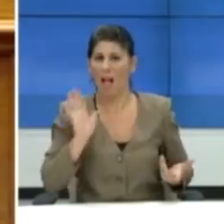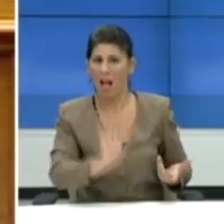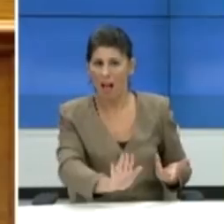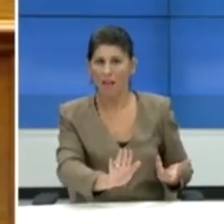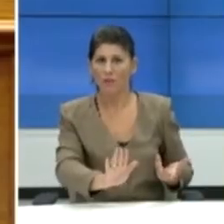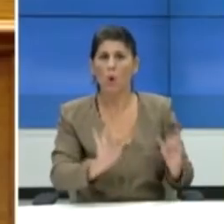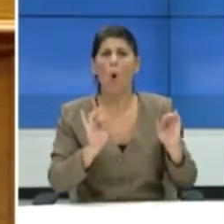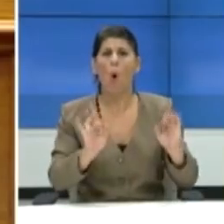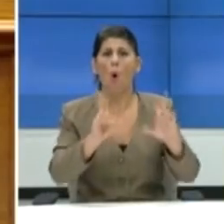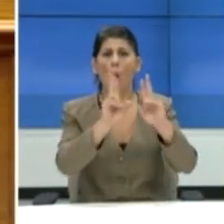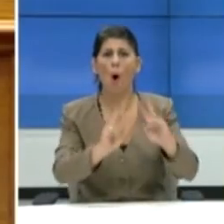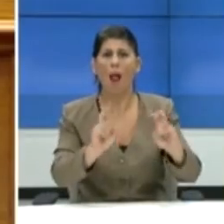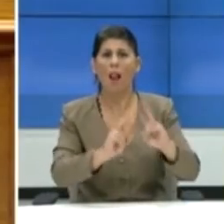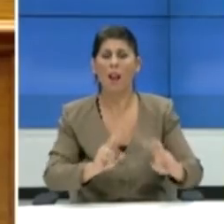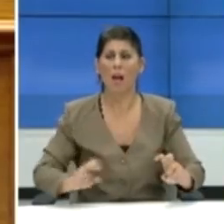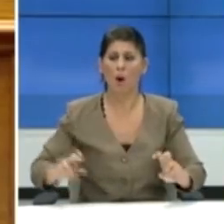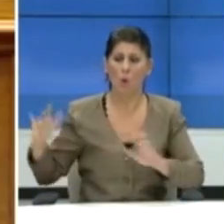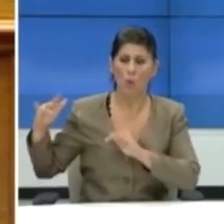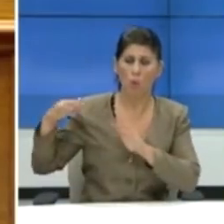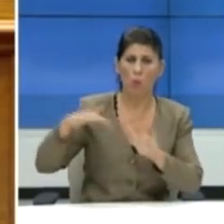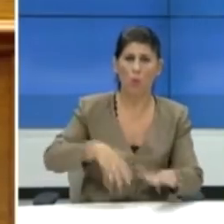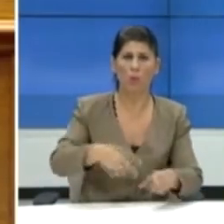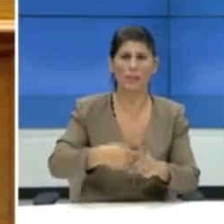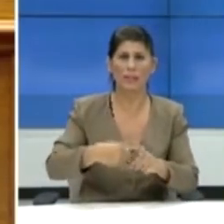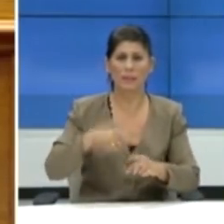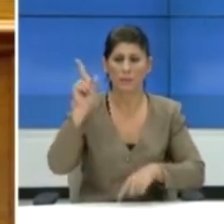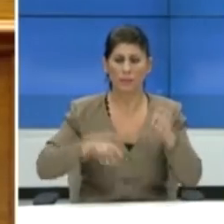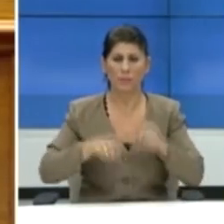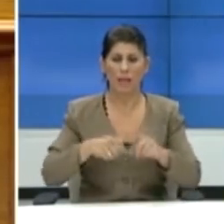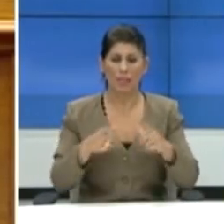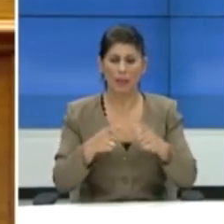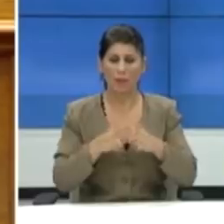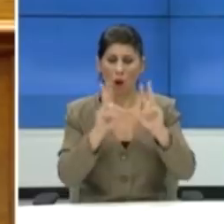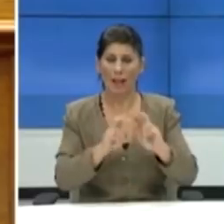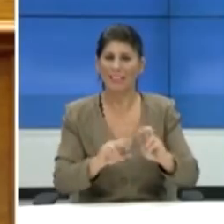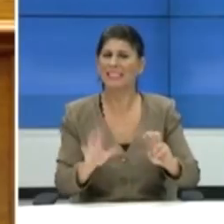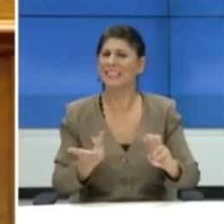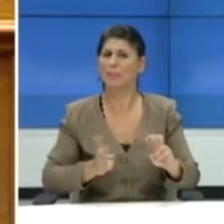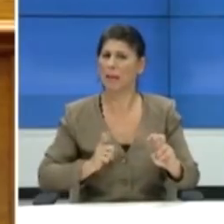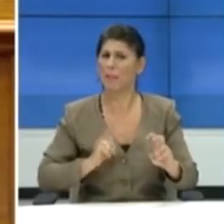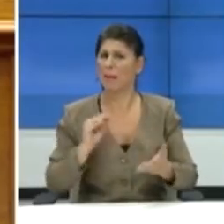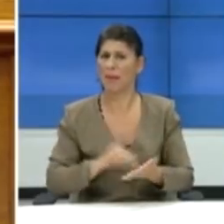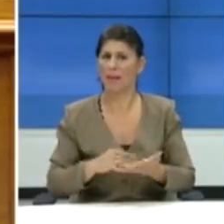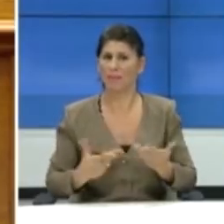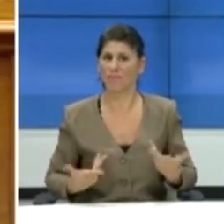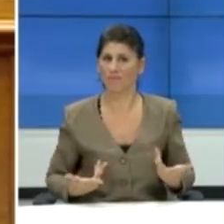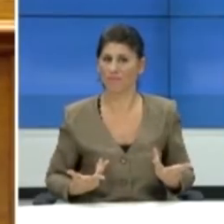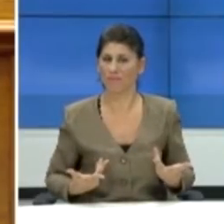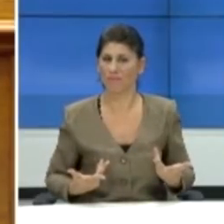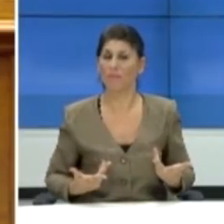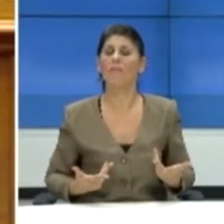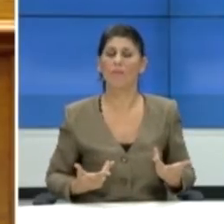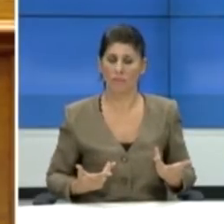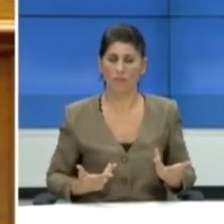σχεδόν ανεξέλεγκτη την είσοδο στη χώρα με μερικούς δειγματοληπτικούς ελέγχους, τι περιμένατε πάλι?